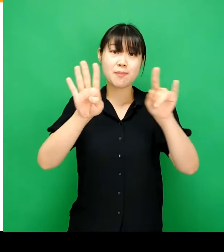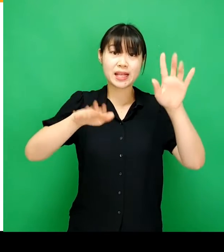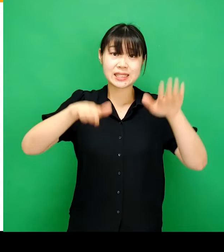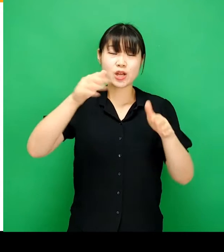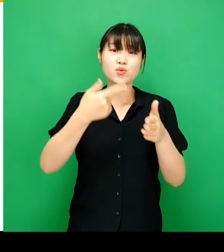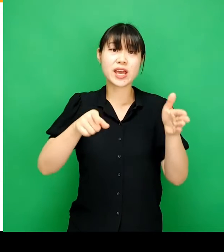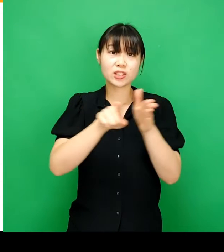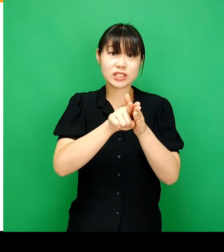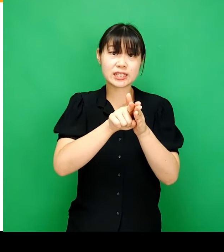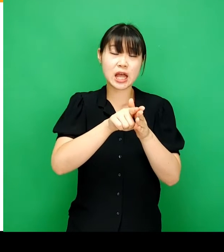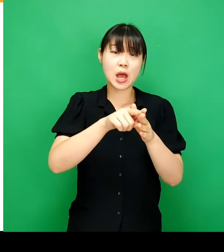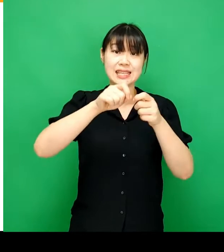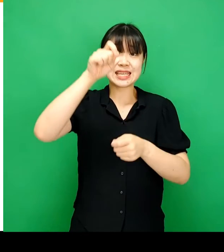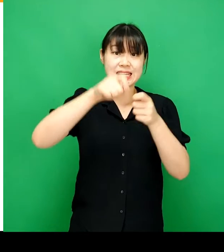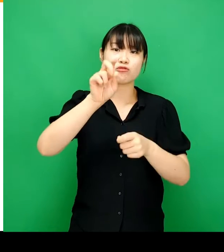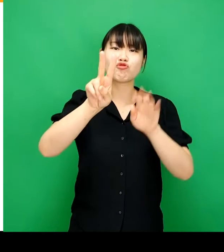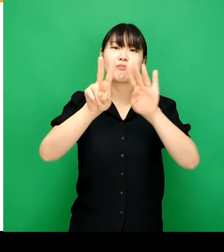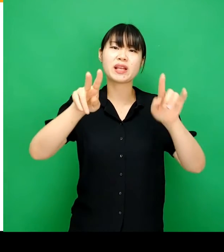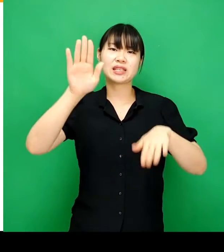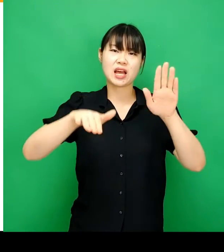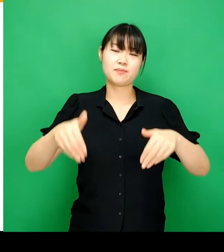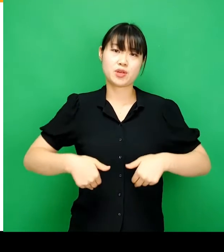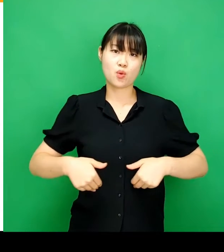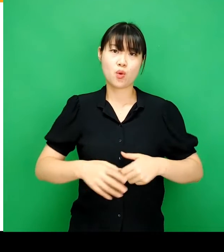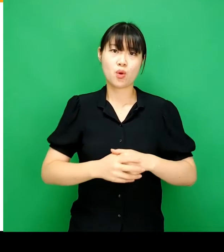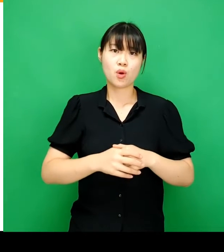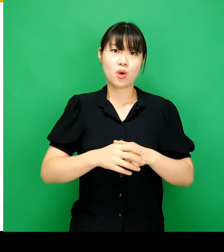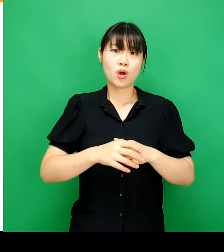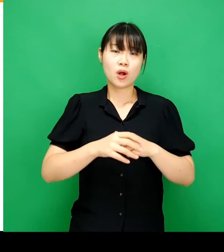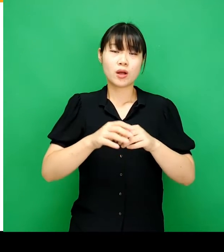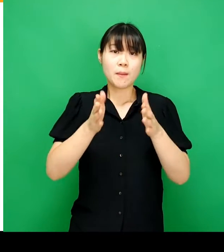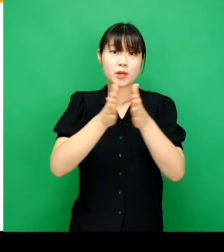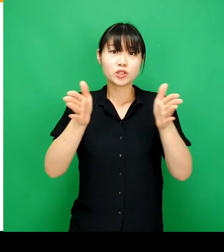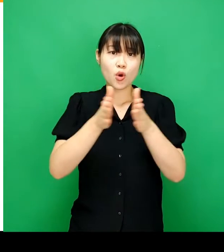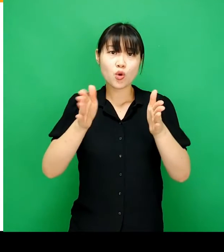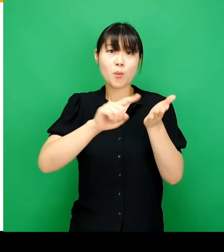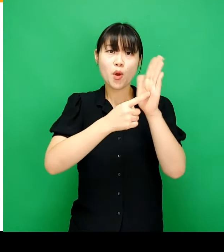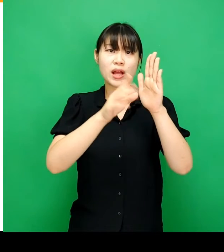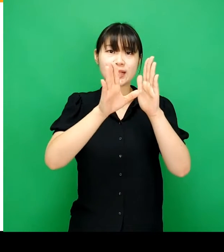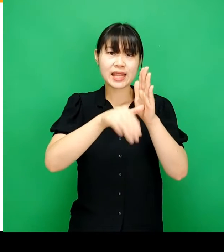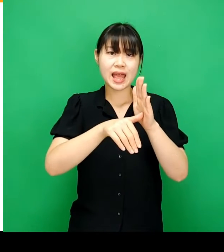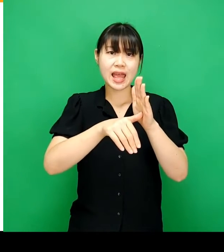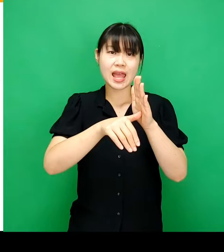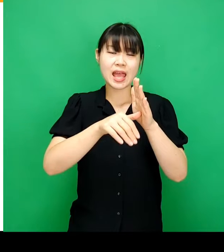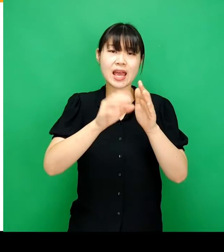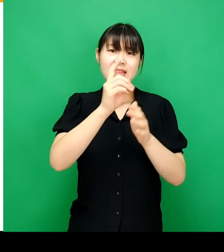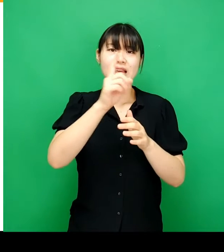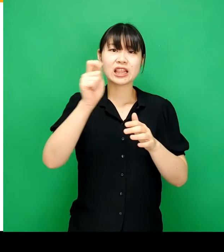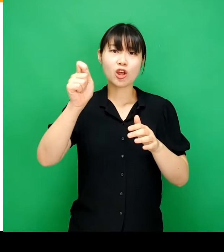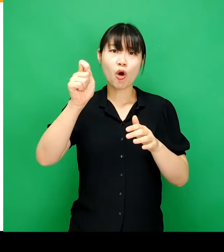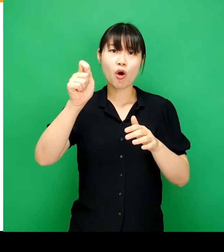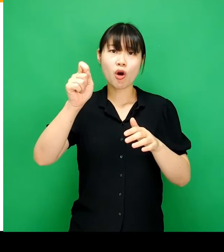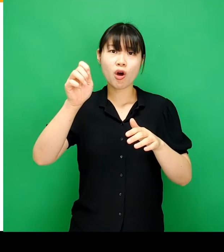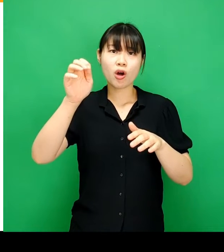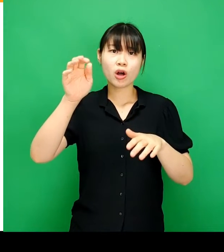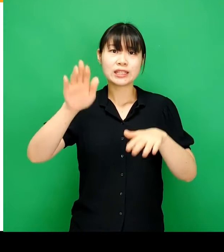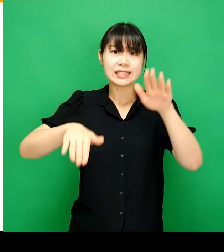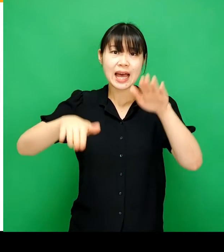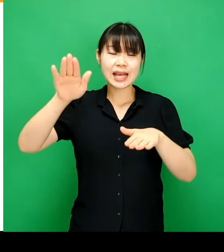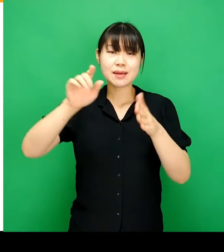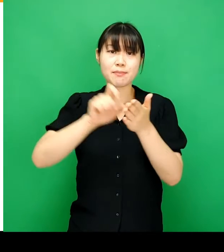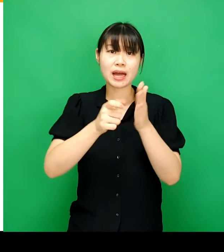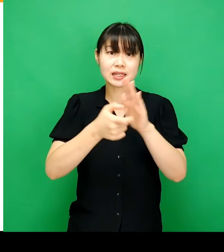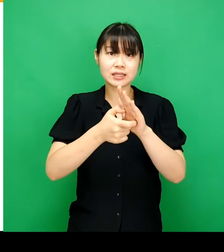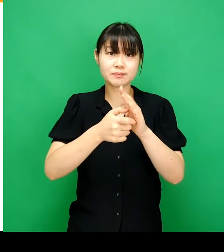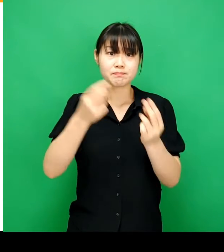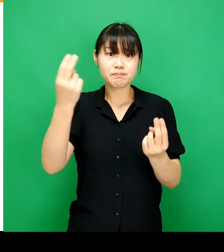나기 위해서는 변의 길이가 2배만 차이 나야 합니다. 이렇듯 면적으로 시각화할 때는 데이터의